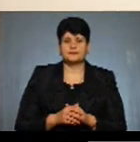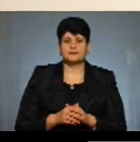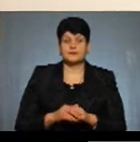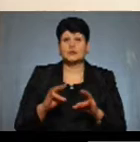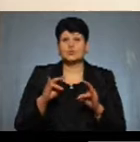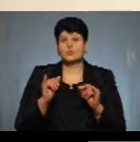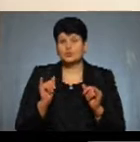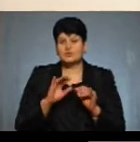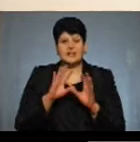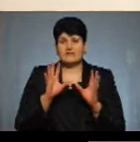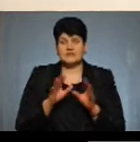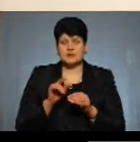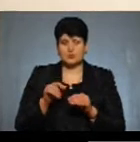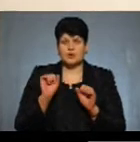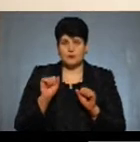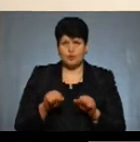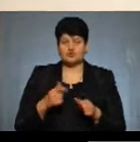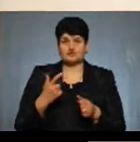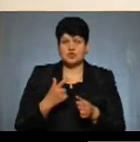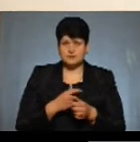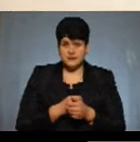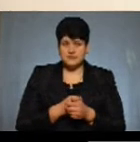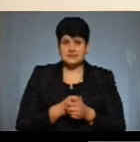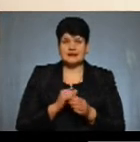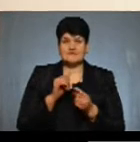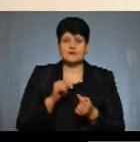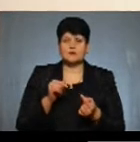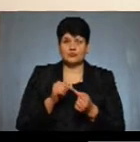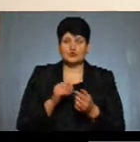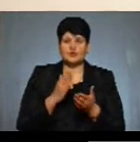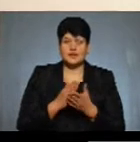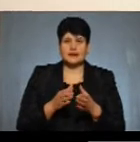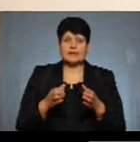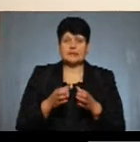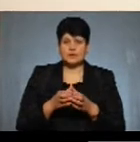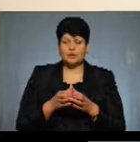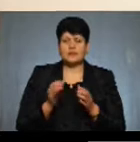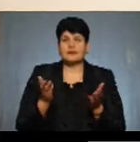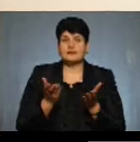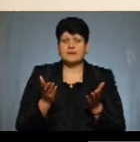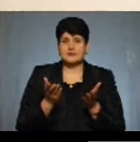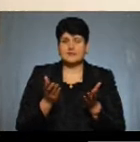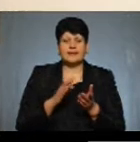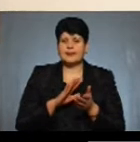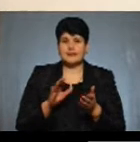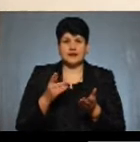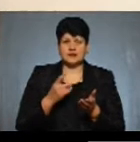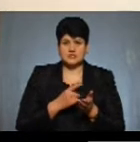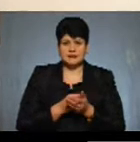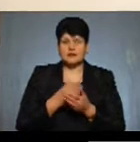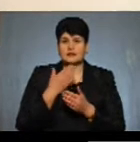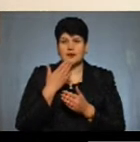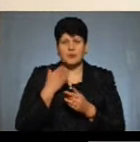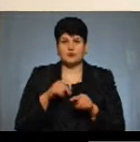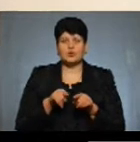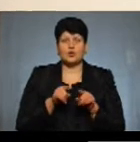Ну, звичайно, не всі люди можуть щепитися. І, відповідно, є певна категорія, які все ж таки не щеплюються і не мають